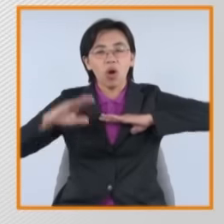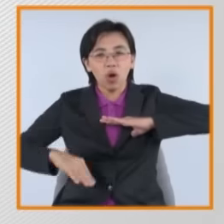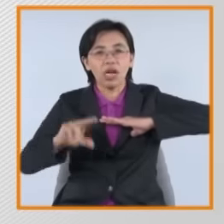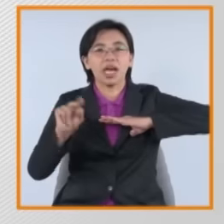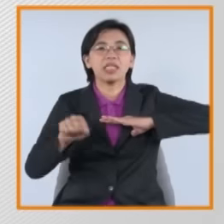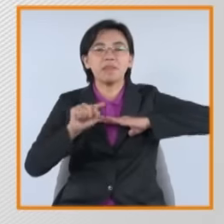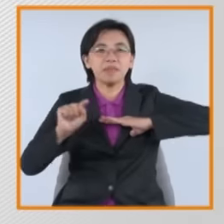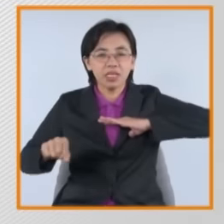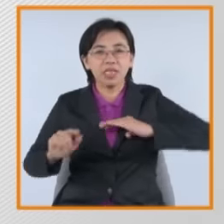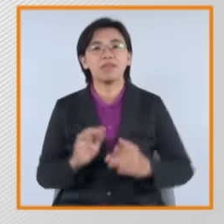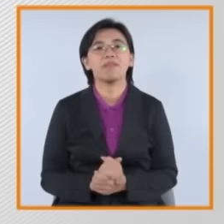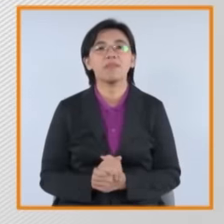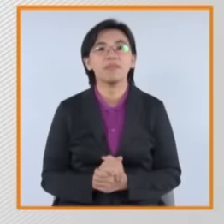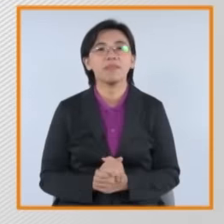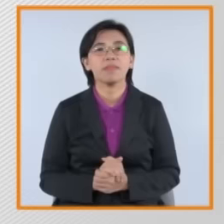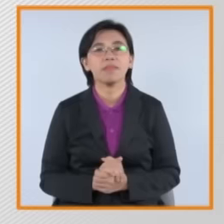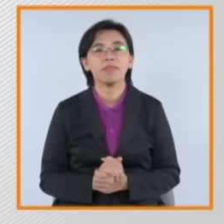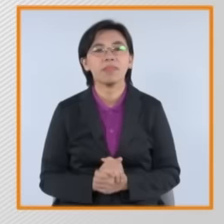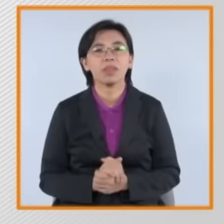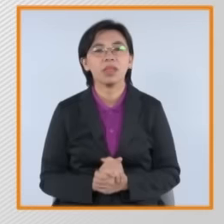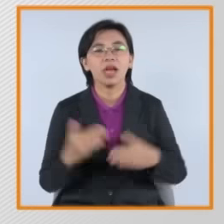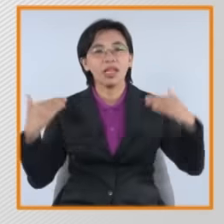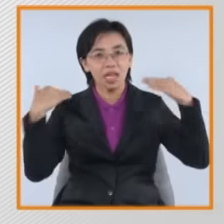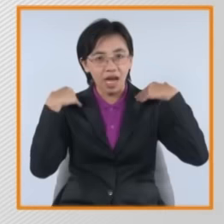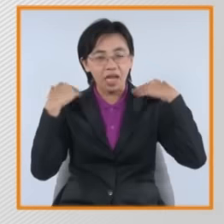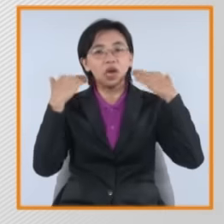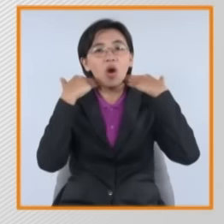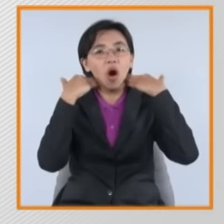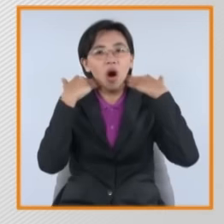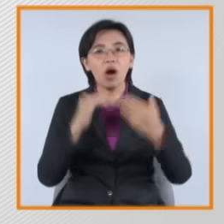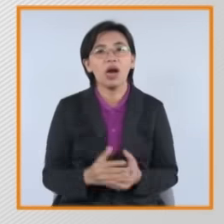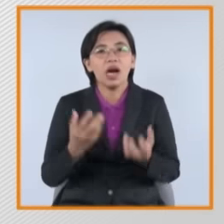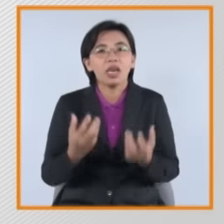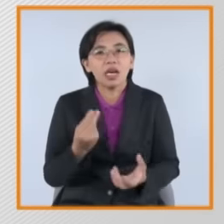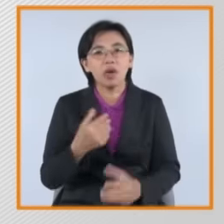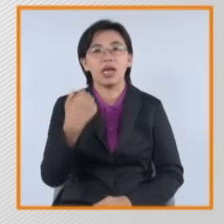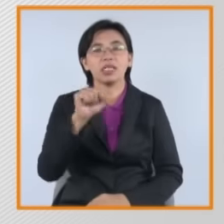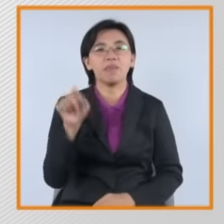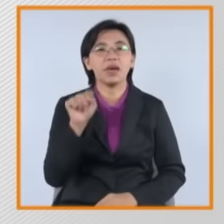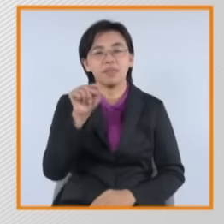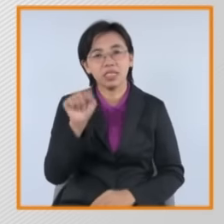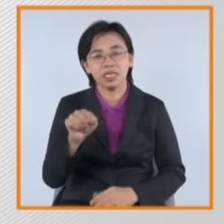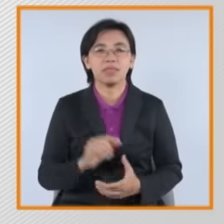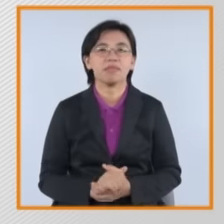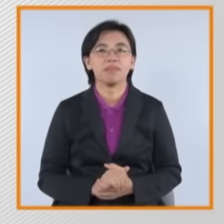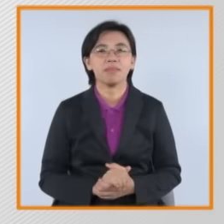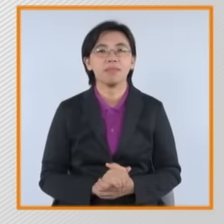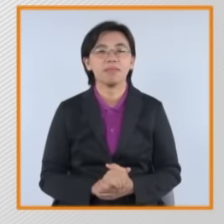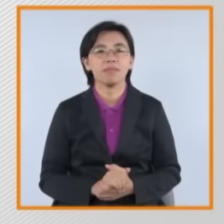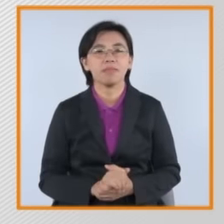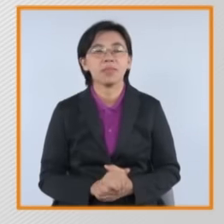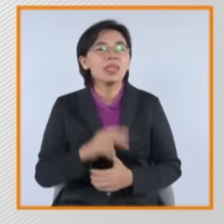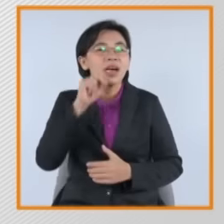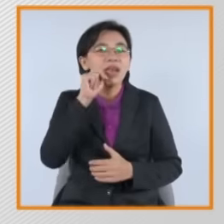าณ 30% และถ้าระดับน้ำอยู่ที่ไหล่หรือว่าคอน้ำหนักตัวจะเหลือเพียง 10% เท่านั้นนอกจากนี้น้ำ